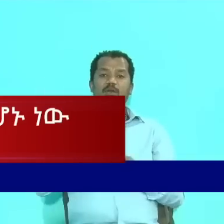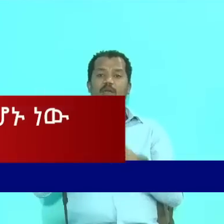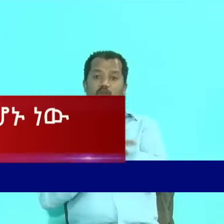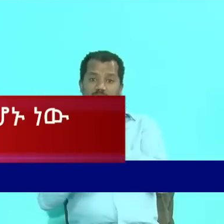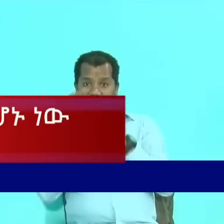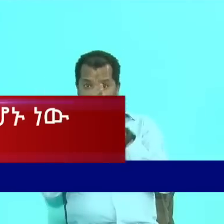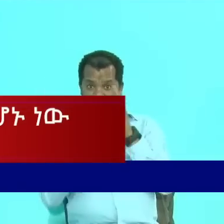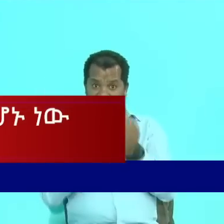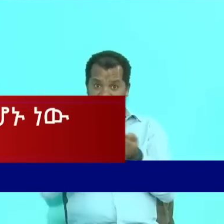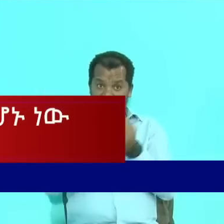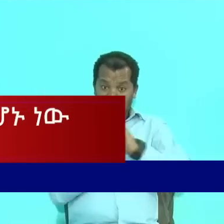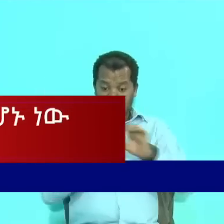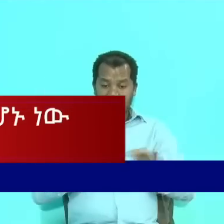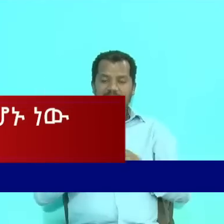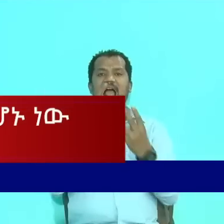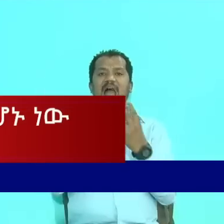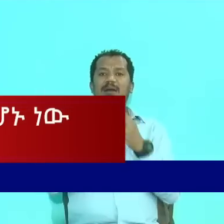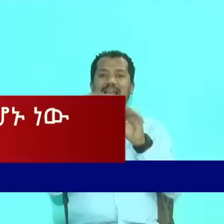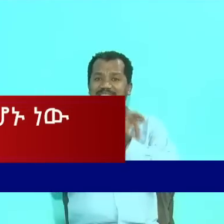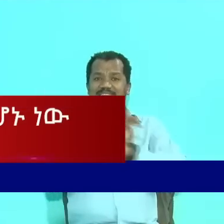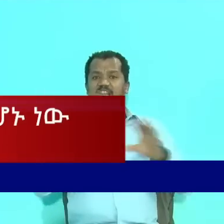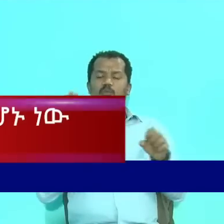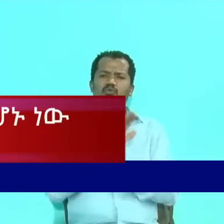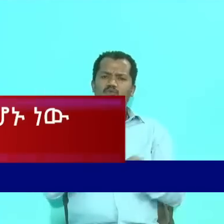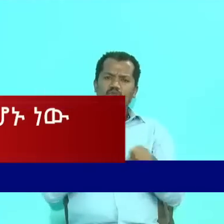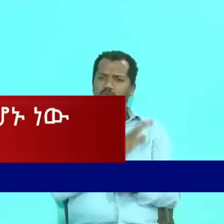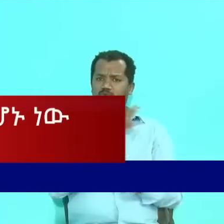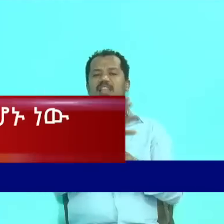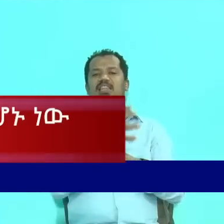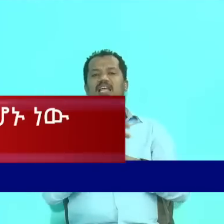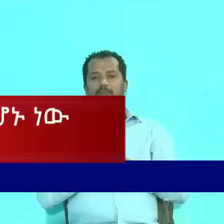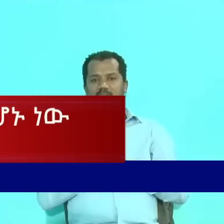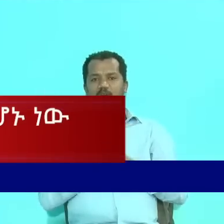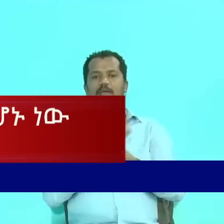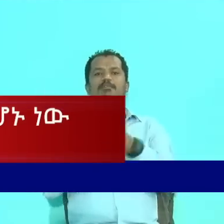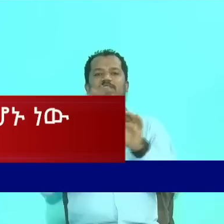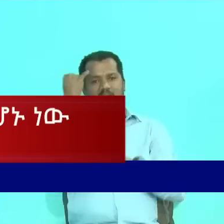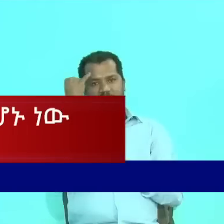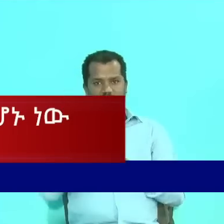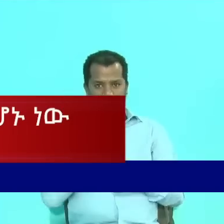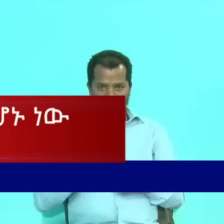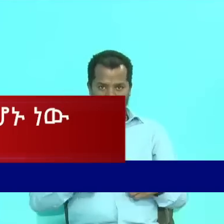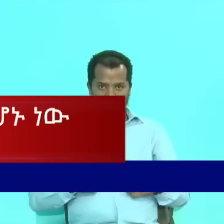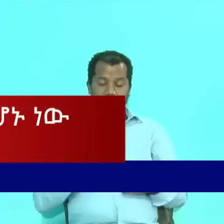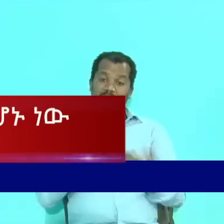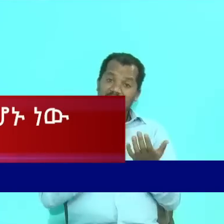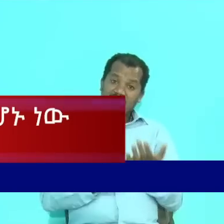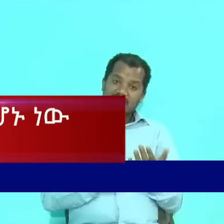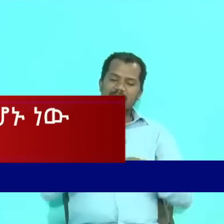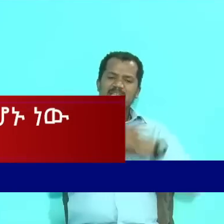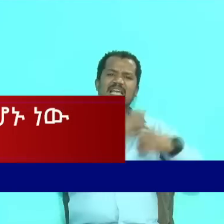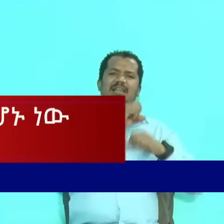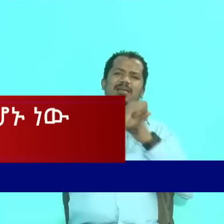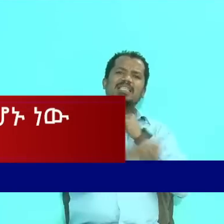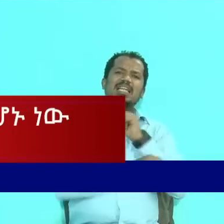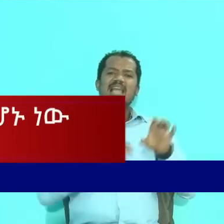የፖለቲካ ስራውት ለውጥ ማድረግ አማራጭ የሌለው ሙሉ ለሙሉ የተቀበልነው የመፍትሄ ሐሳብ ነው። ለዚህም ዘርን